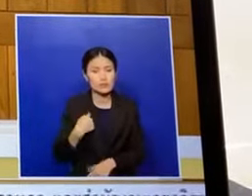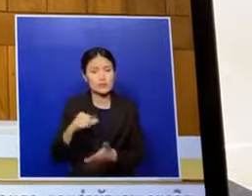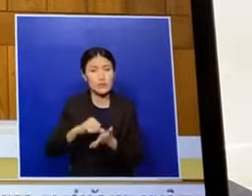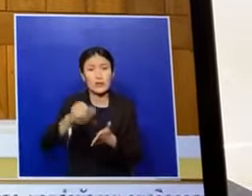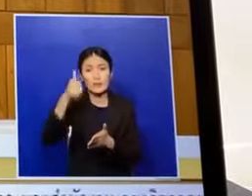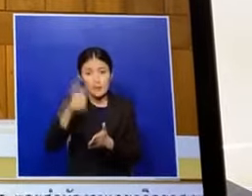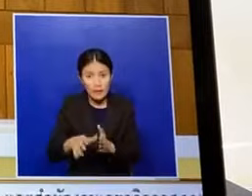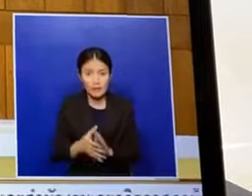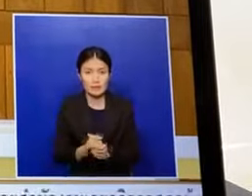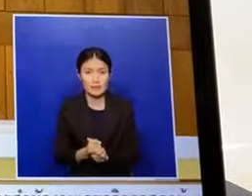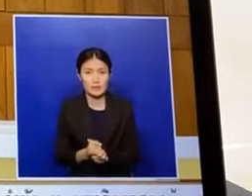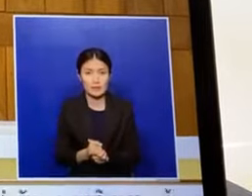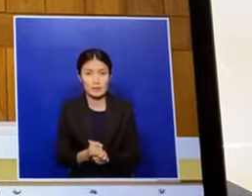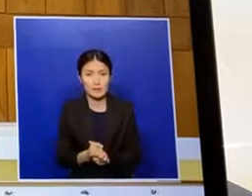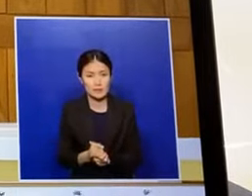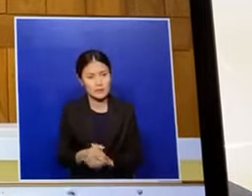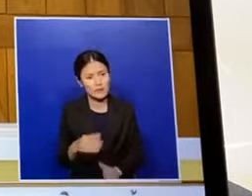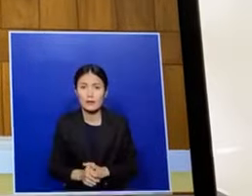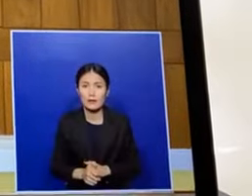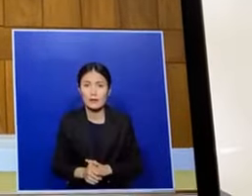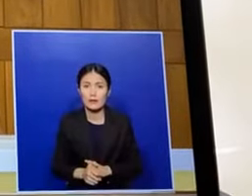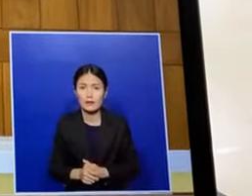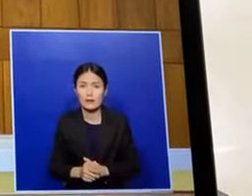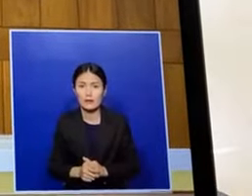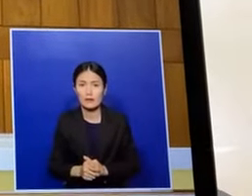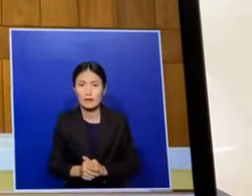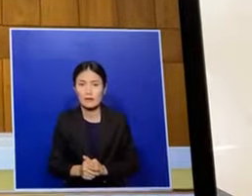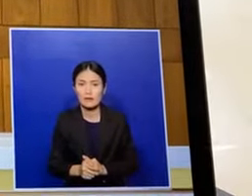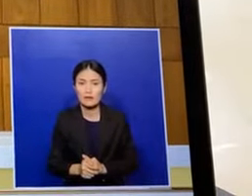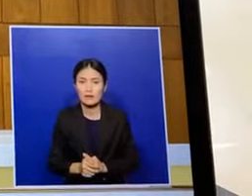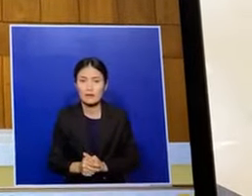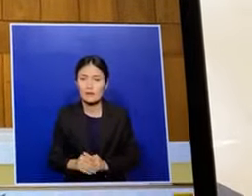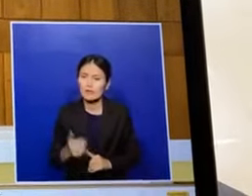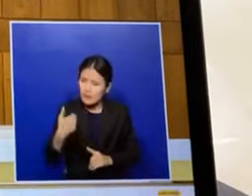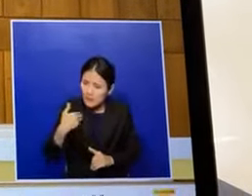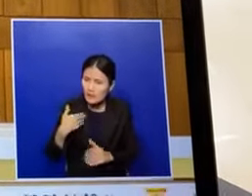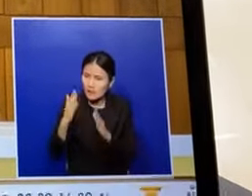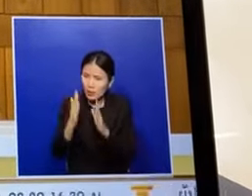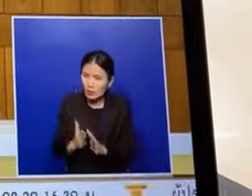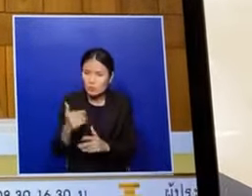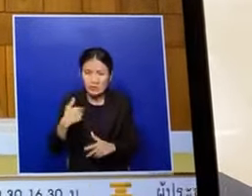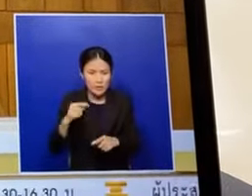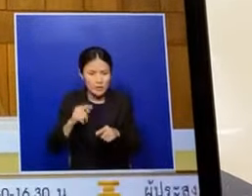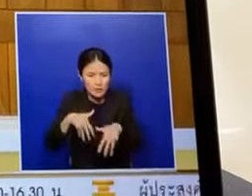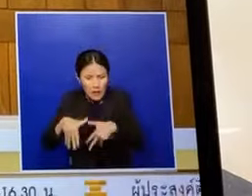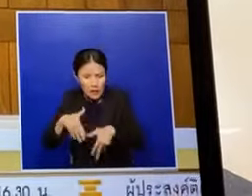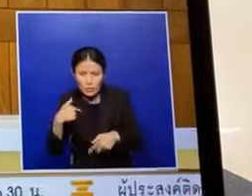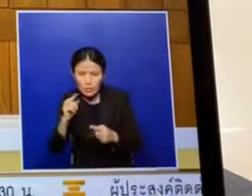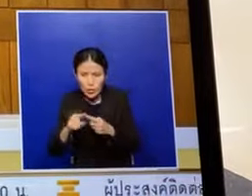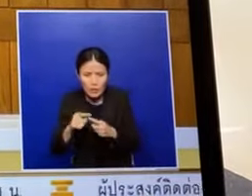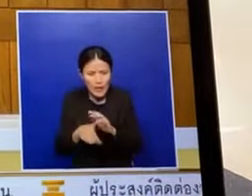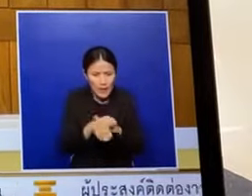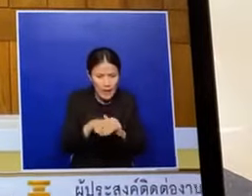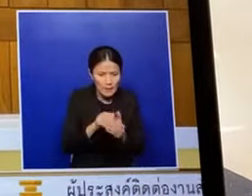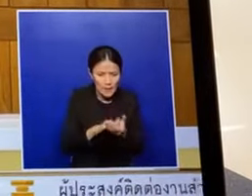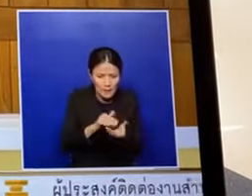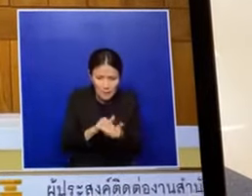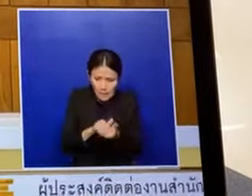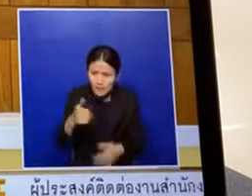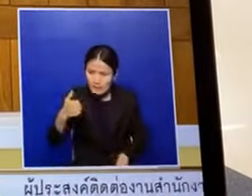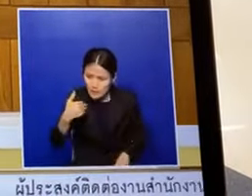นะครับถึงกับกล้าพูดออกมา เป็นอาชีพเล่นอ่ะคือคนไม่ผมไม่เข้าใจแบบอาชีพเขาคืออะไรอาชีพเขาคือการเล่น